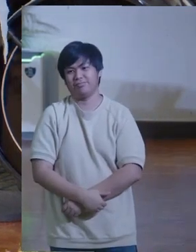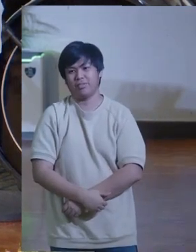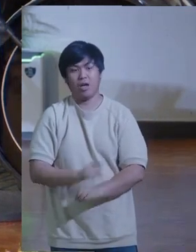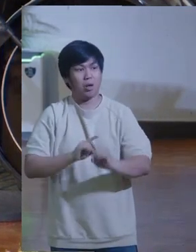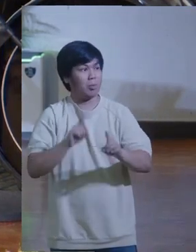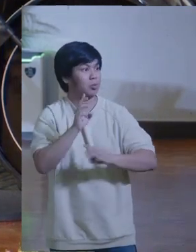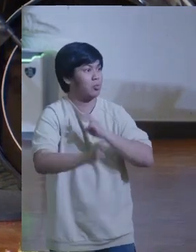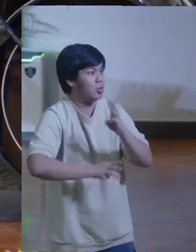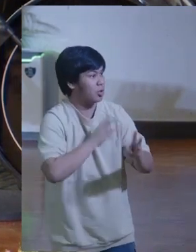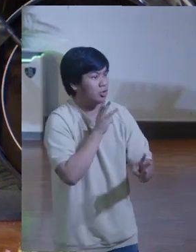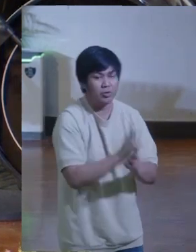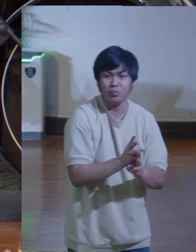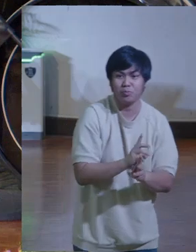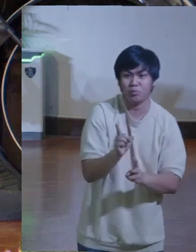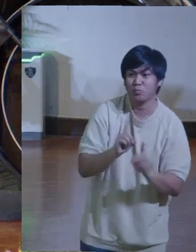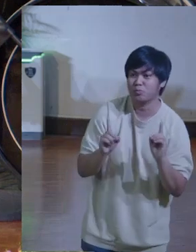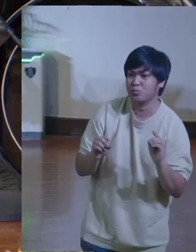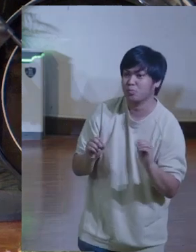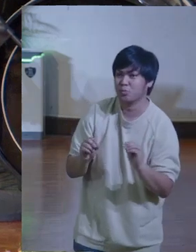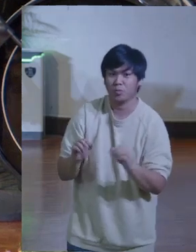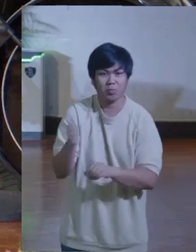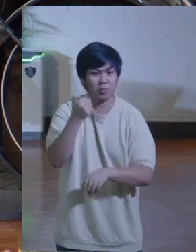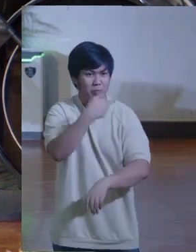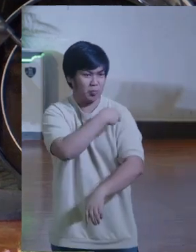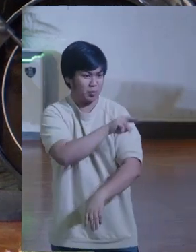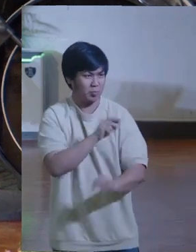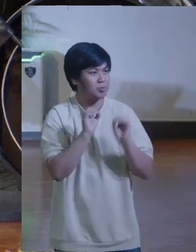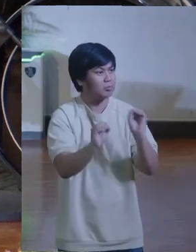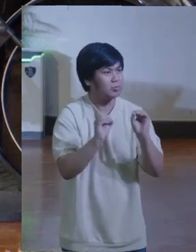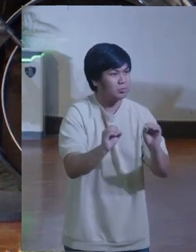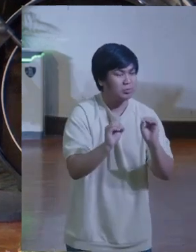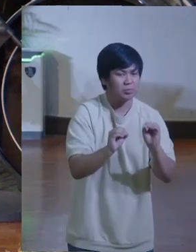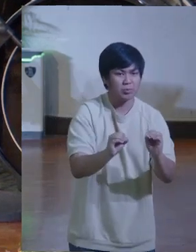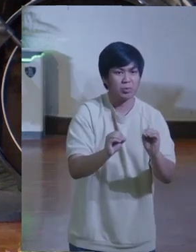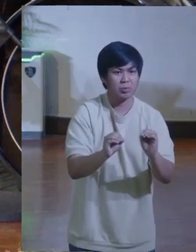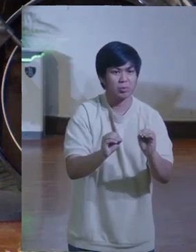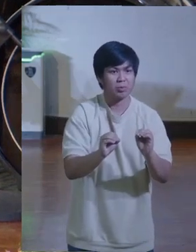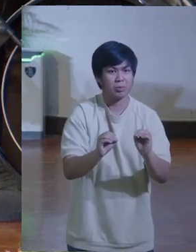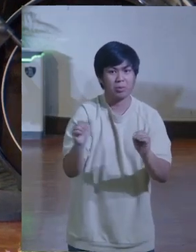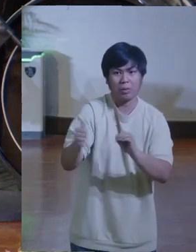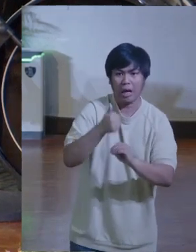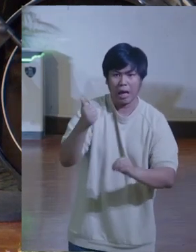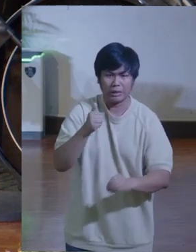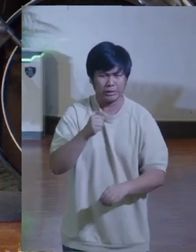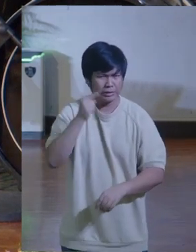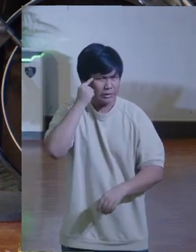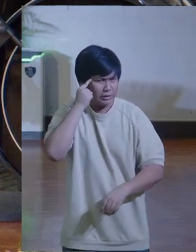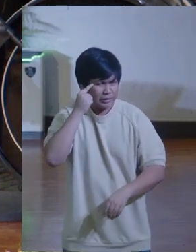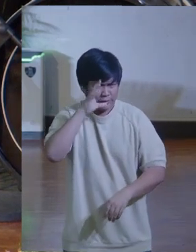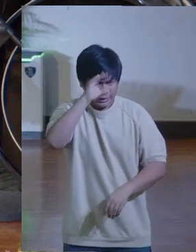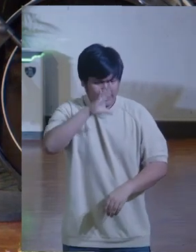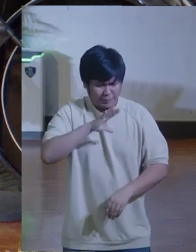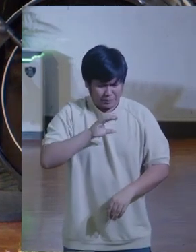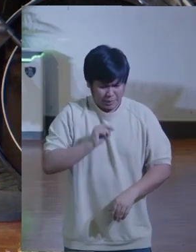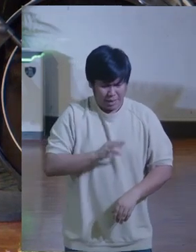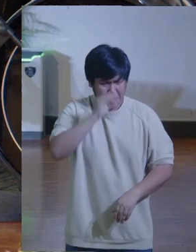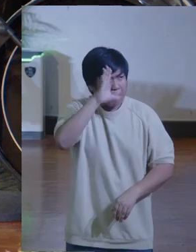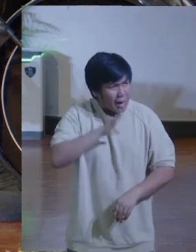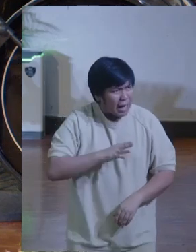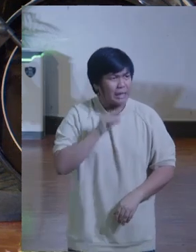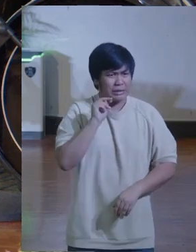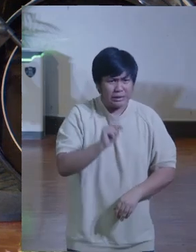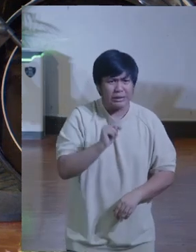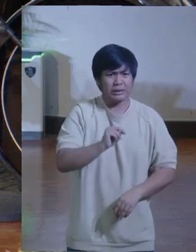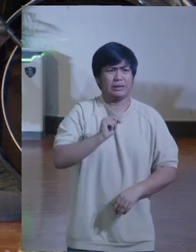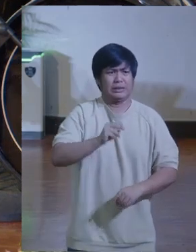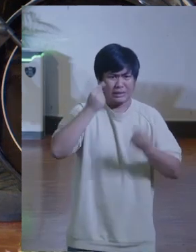ng mundo, ng mga relihiyon, ng makataong pagsusumikap, religion of human achievement,